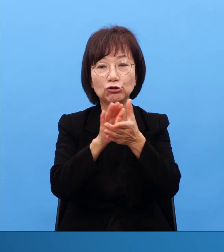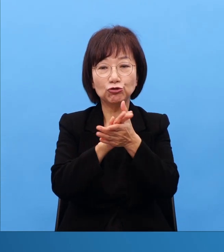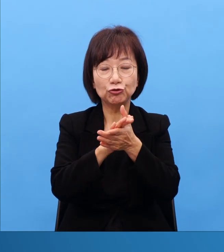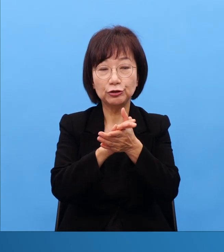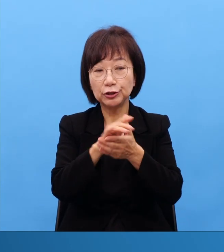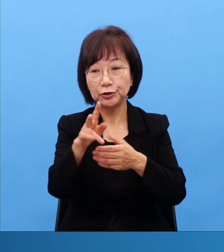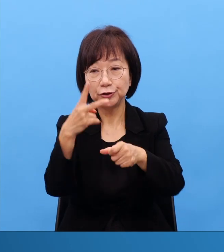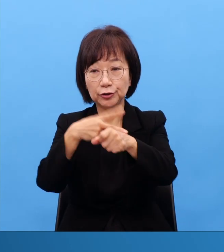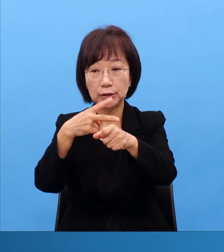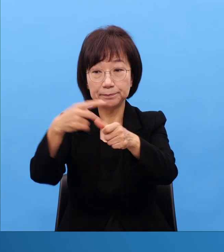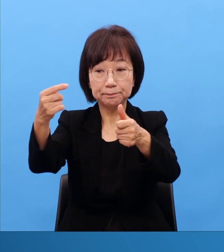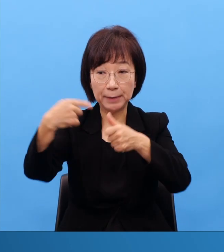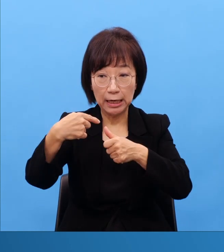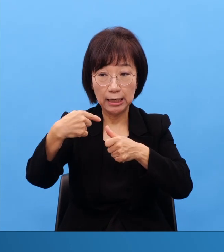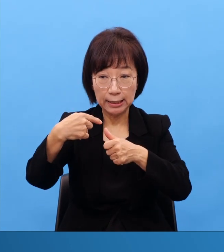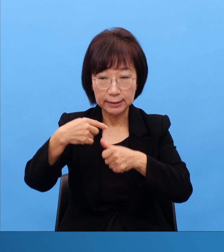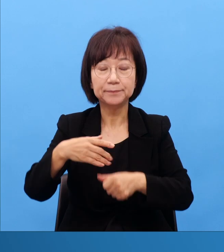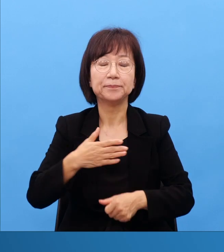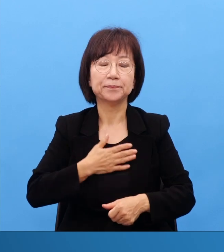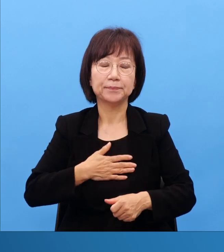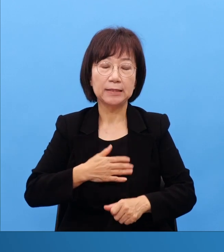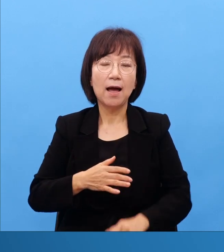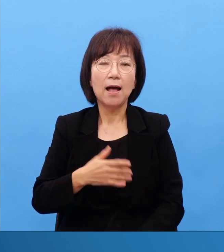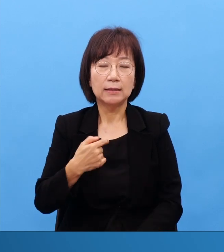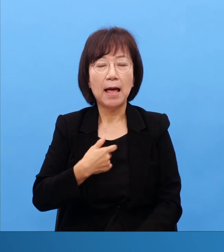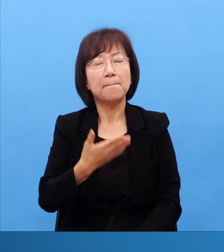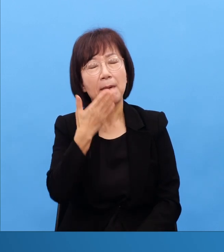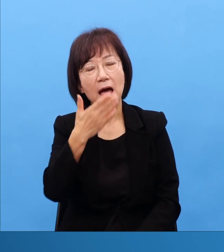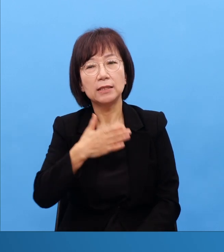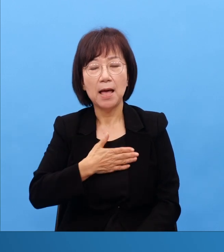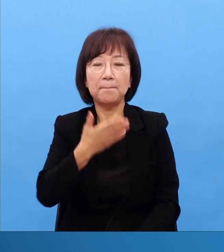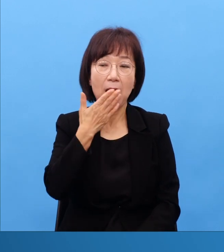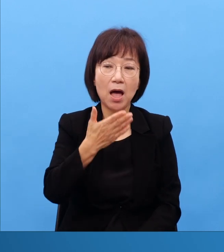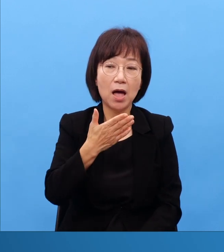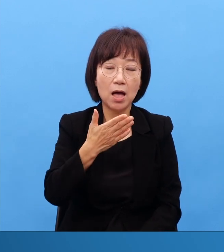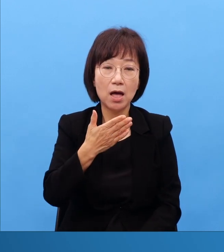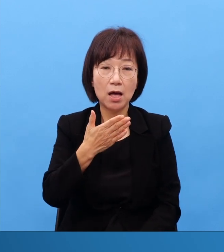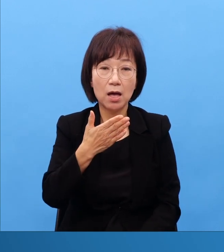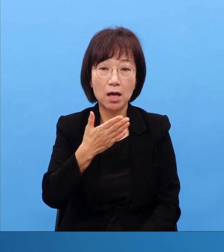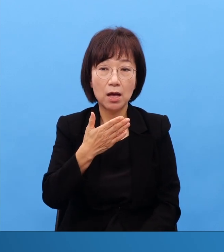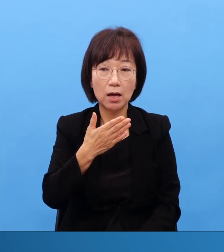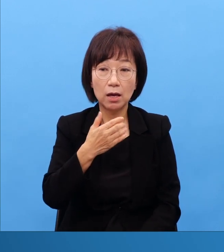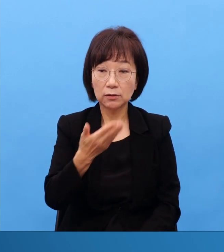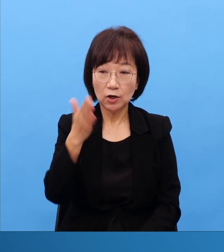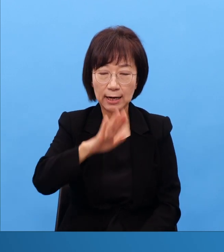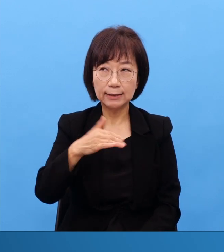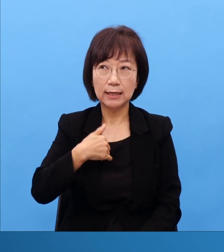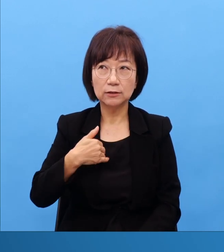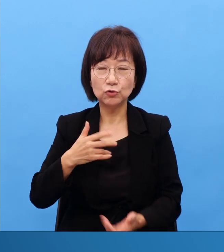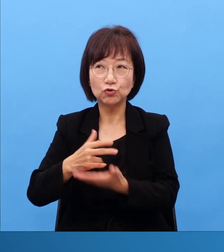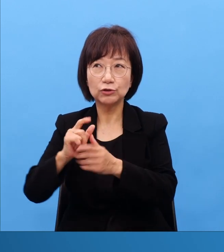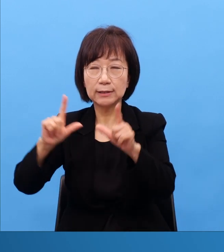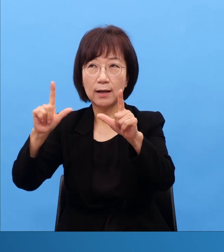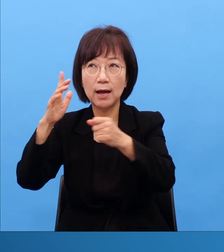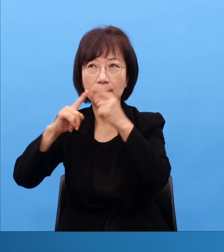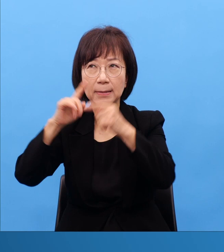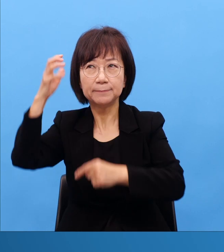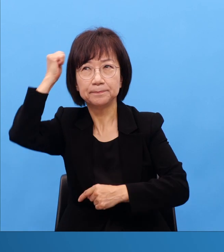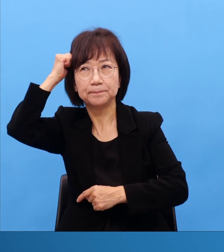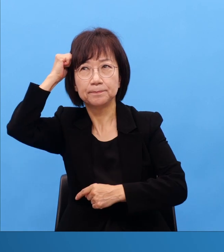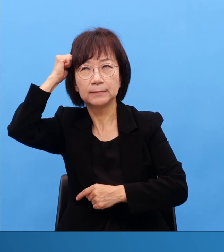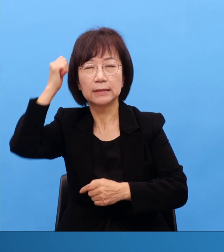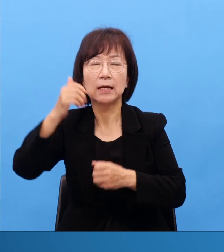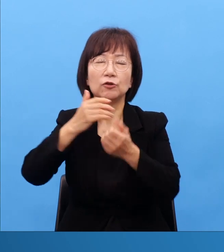따라 나는 할 수 있다라고 말했는데 나는 주일에 들었던 말씀을 기억하면서 하나님께 기도했어.